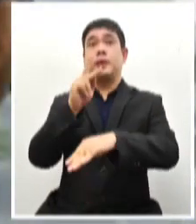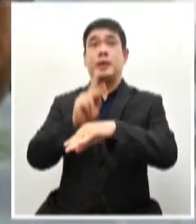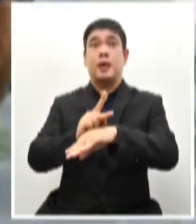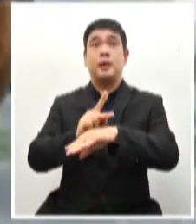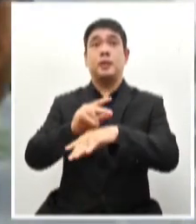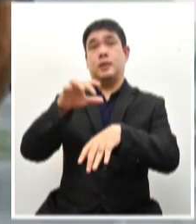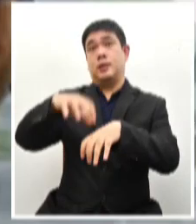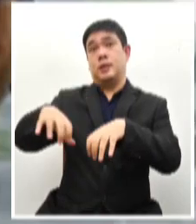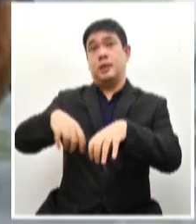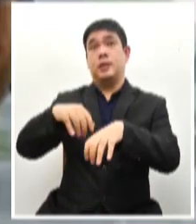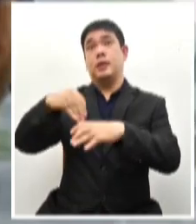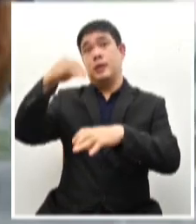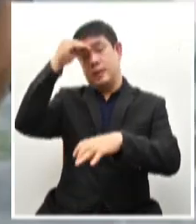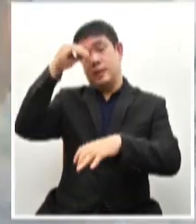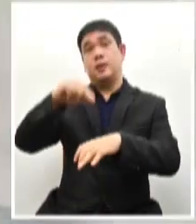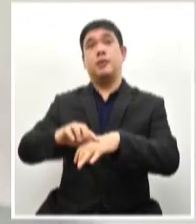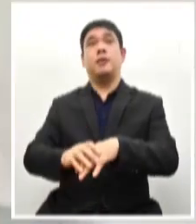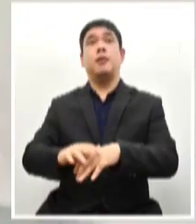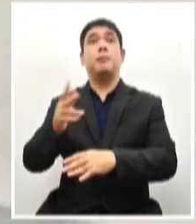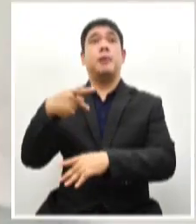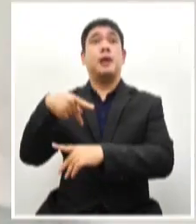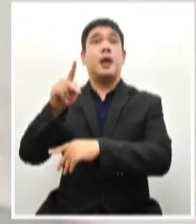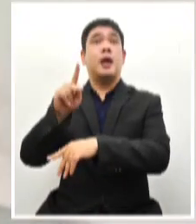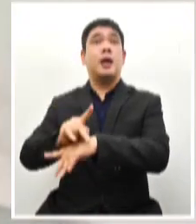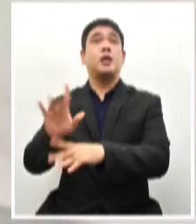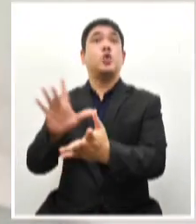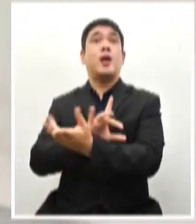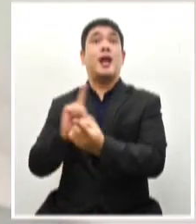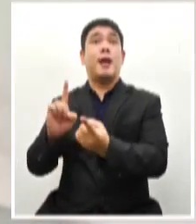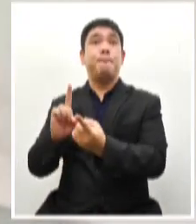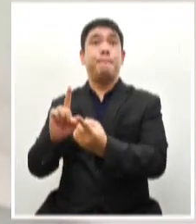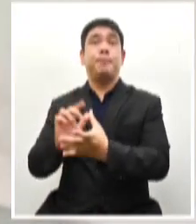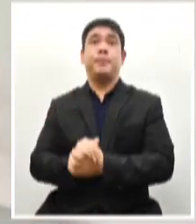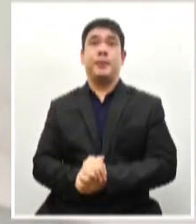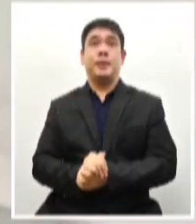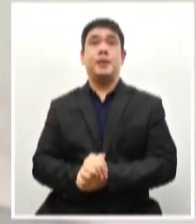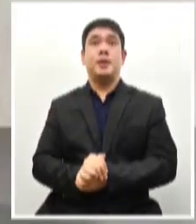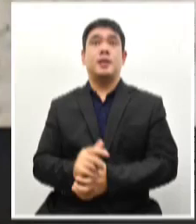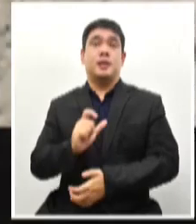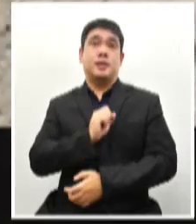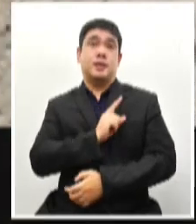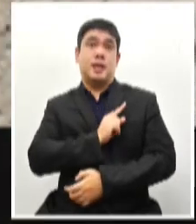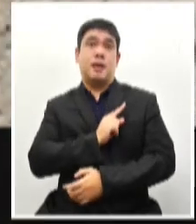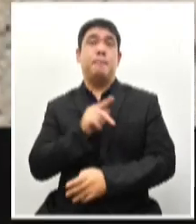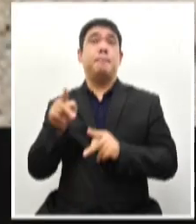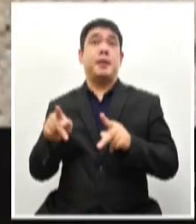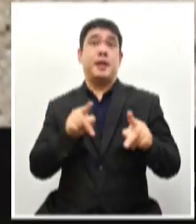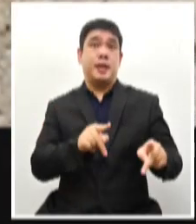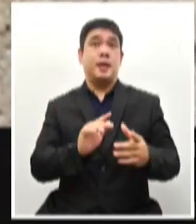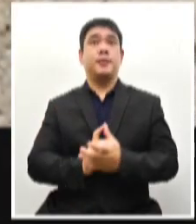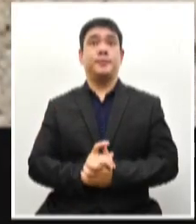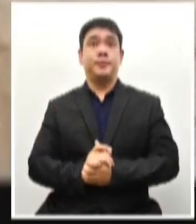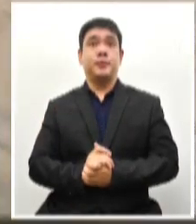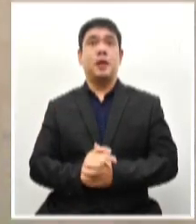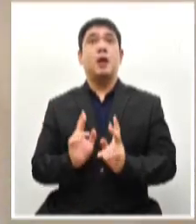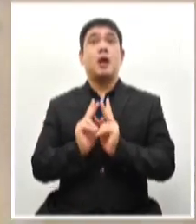ษาประธานสภาวัฒนธรรมอำเภอรัตภูมิประธานศาสนพิธีกรกรรมการข